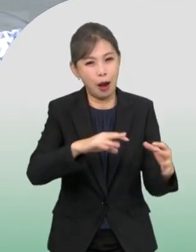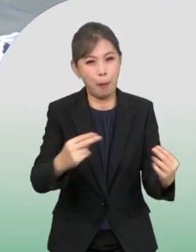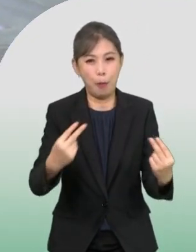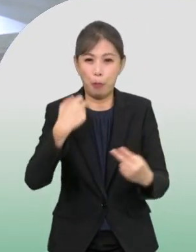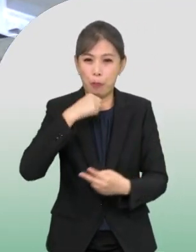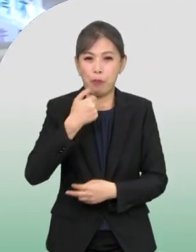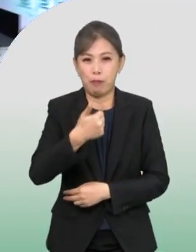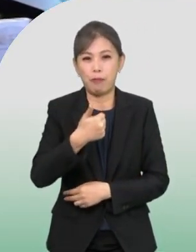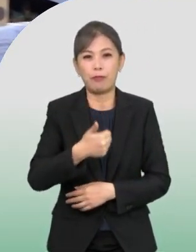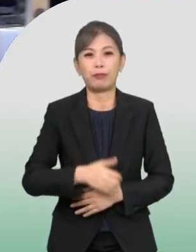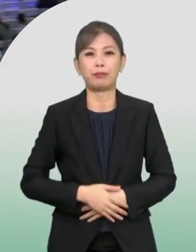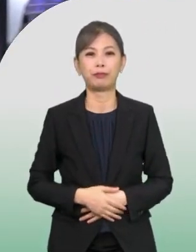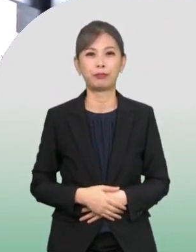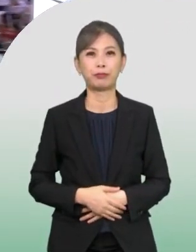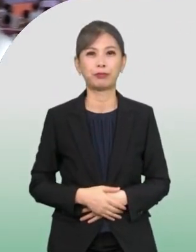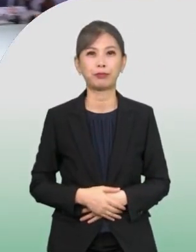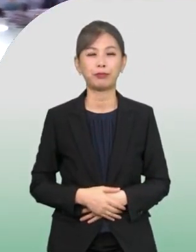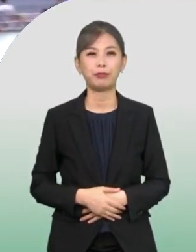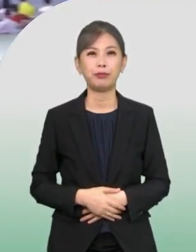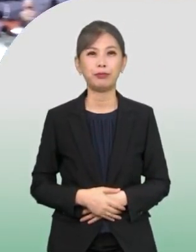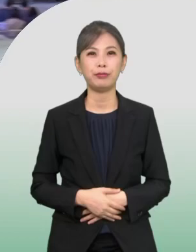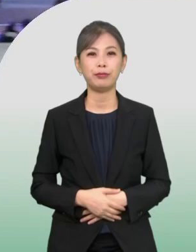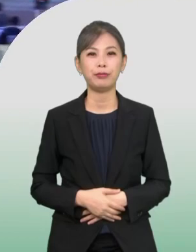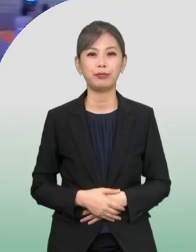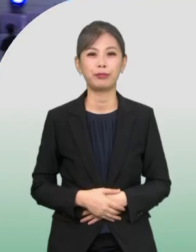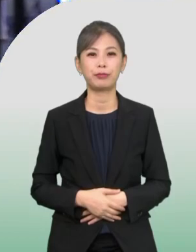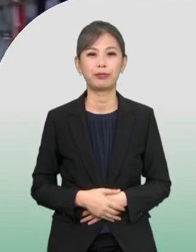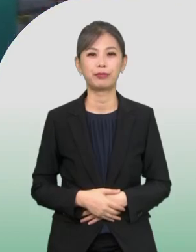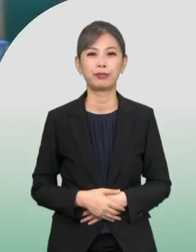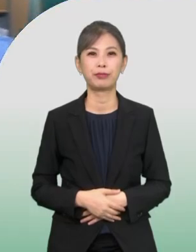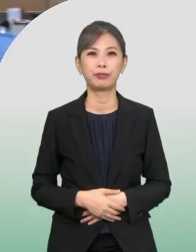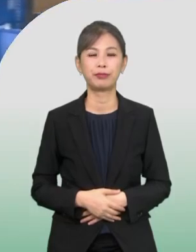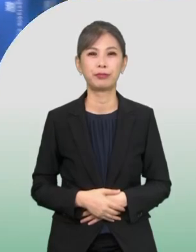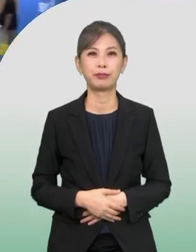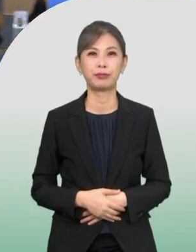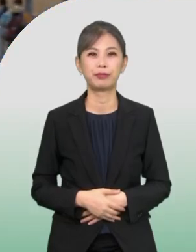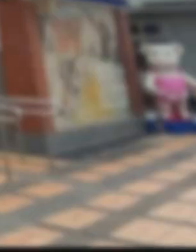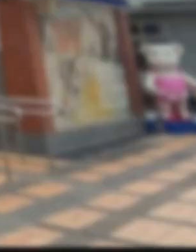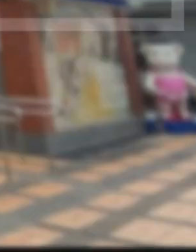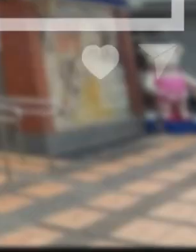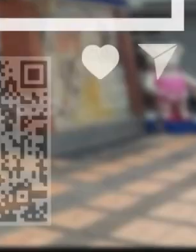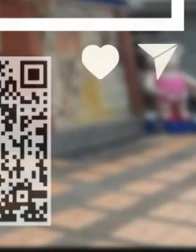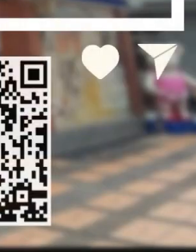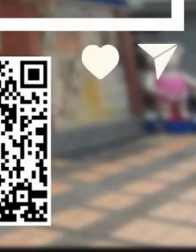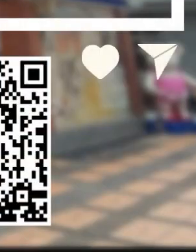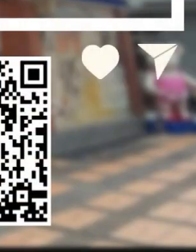到台湾。客家新闻实习记者陈玉伟、邱玉莲台北报道。